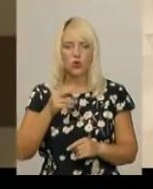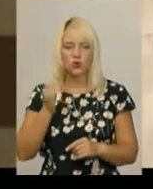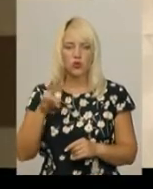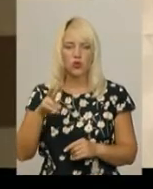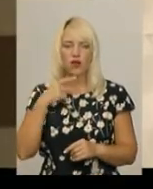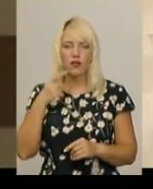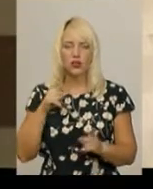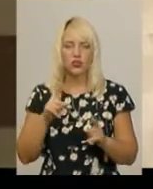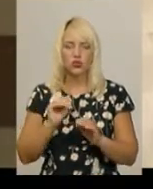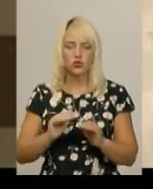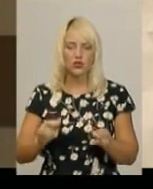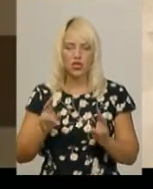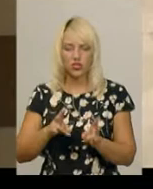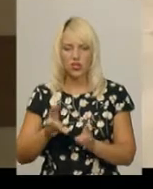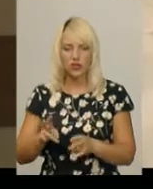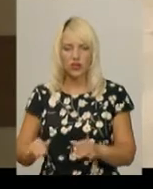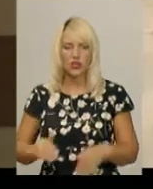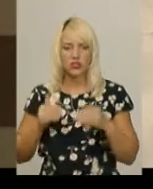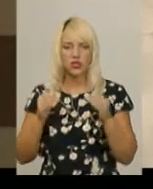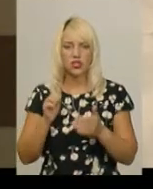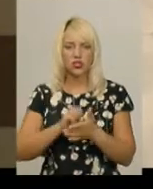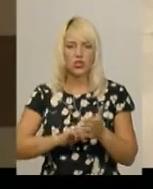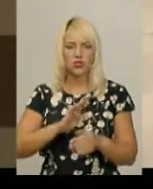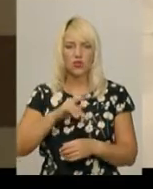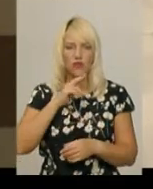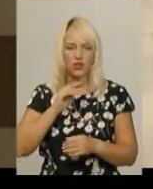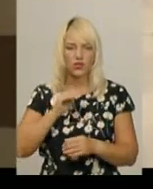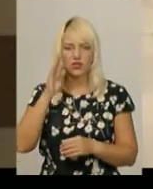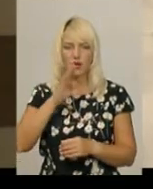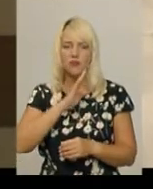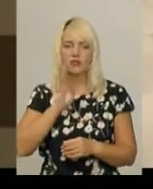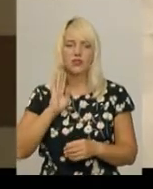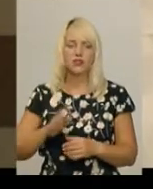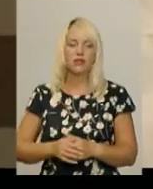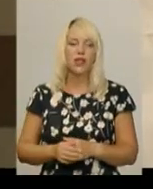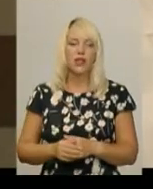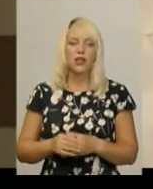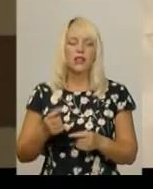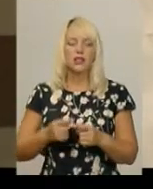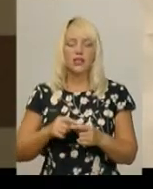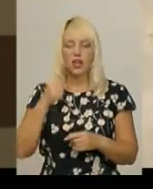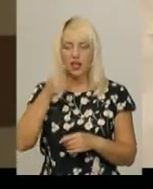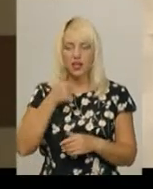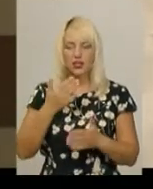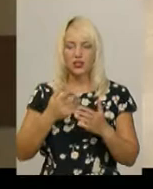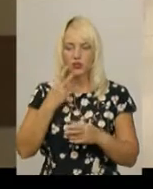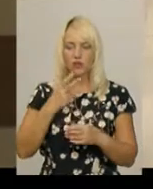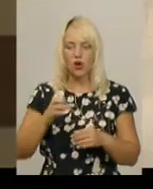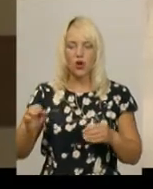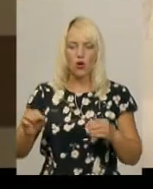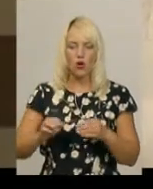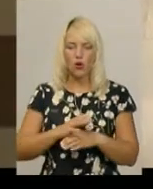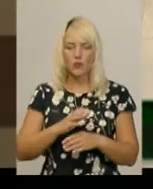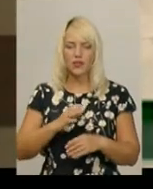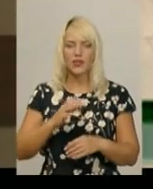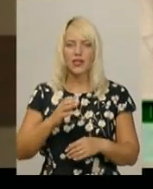каже, що дитячий травматизм зростає через неуважність батьків. Це рік останній цифр, якщо брати опіки з травоходів, тобто